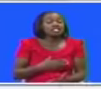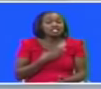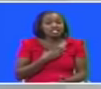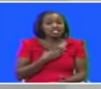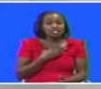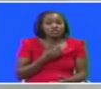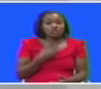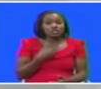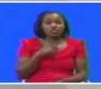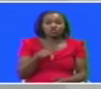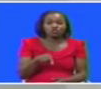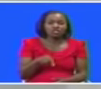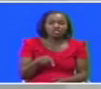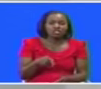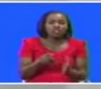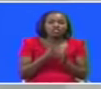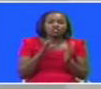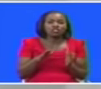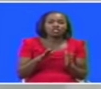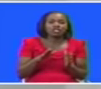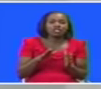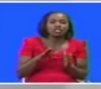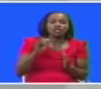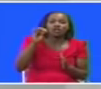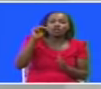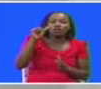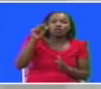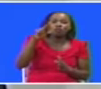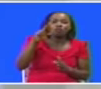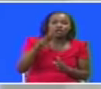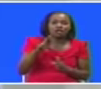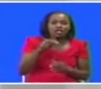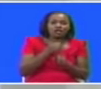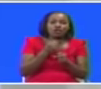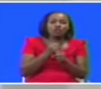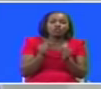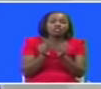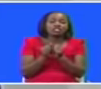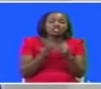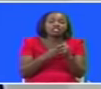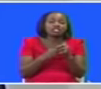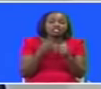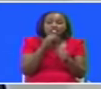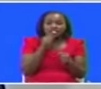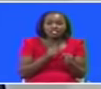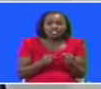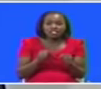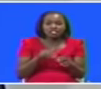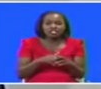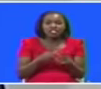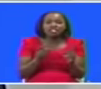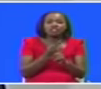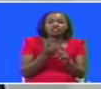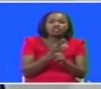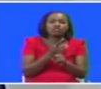naye siku ya leo, Daktari Mahamud Sheikh Oomar, ambaye amefanya kwa muda wa miaka 18 kama alivyotuelezea katika hospitali